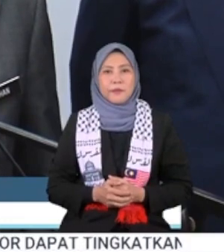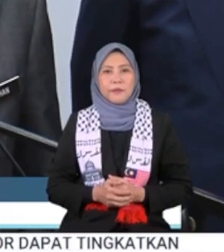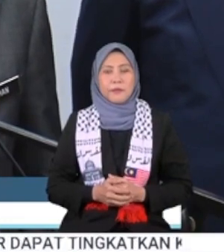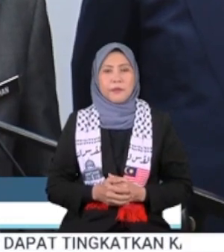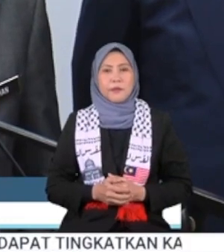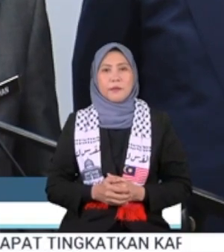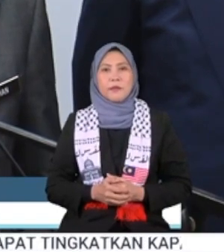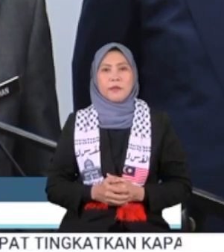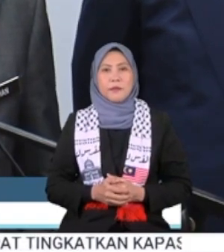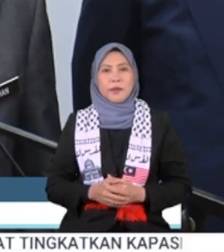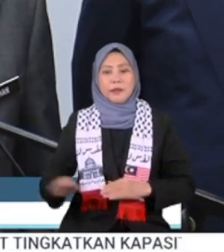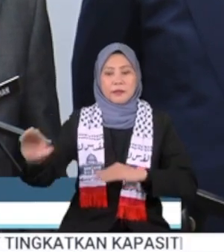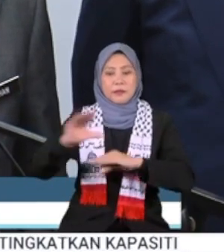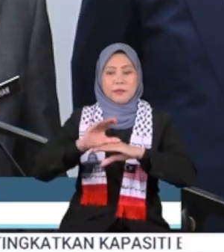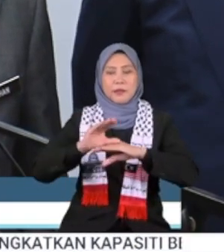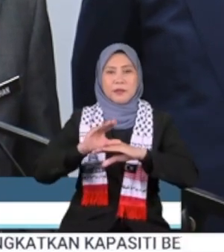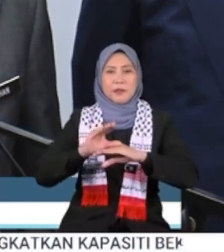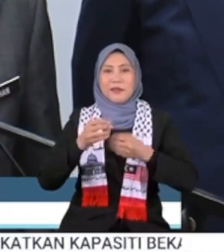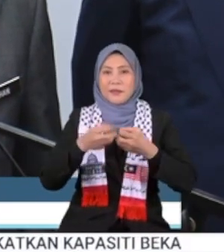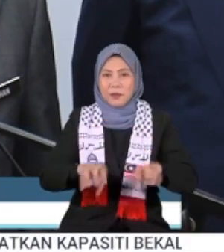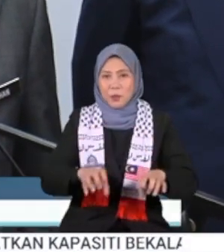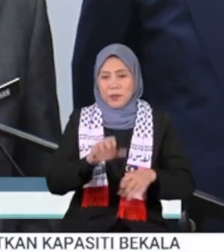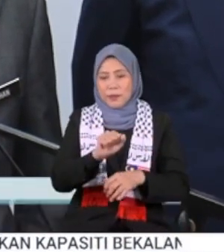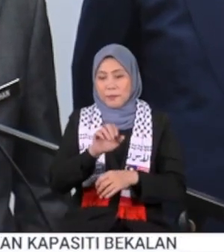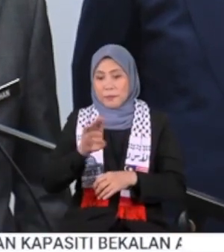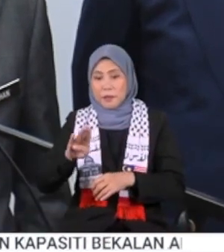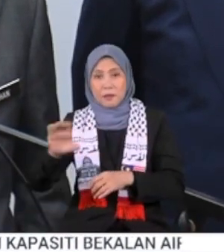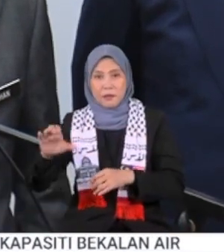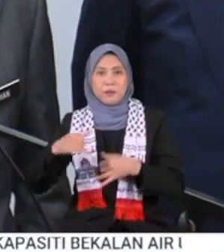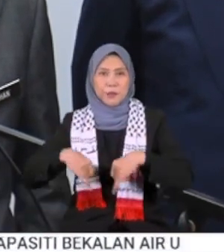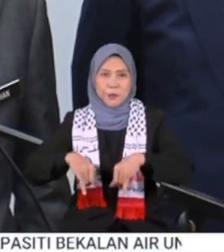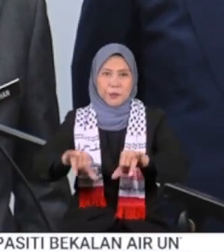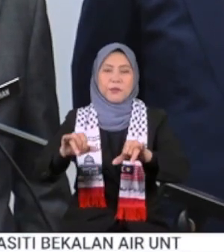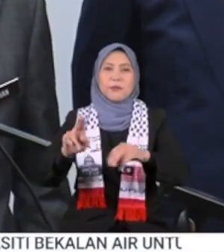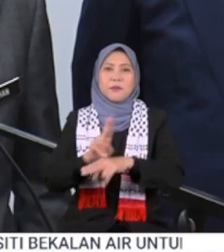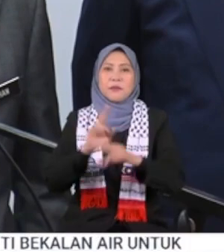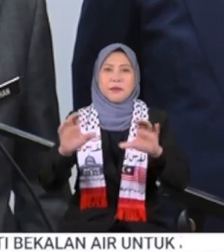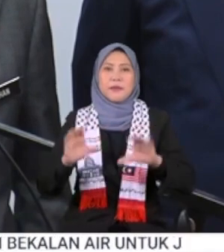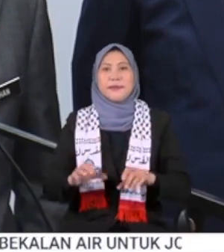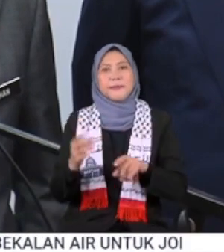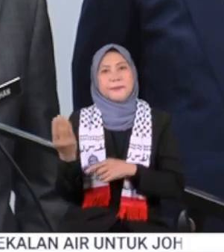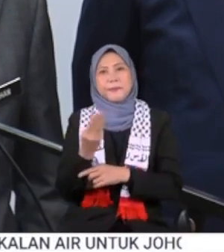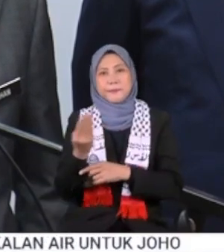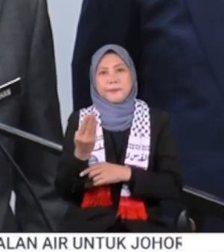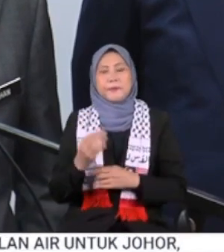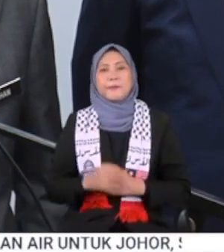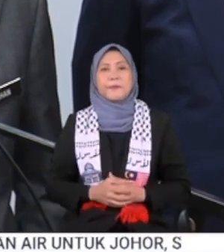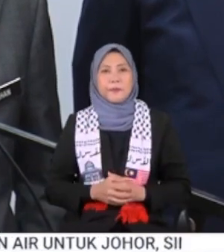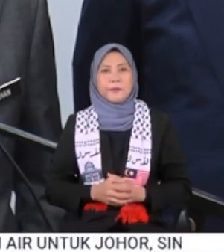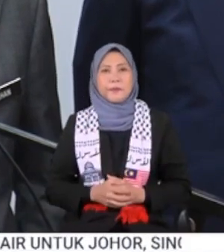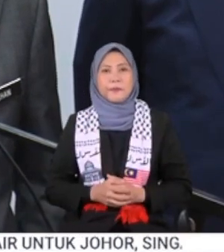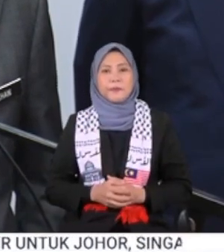syiling subsidi telur gred a b dan c diteruskan menggunakan mekanisme sedia